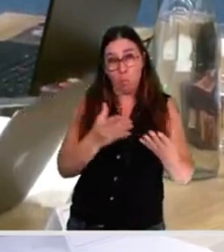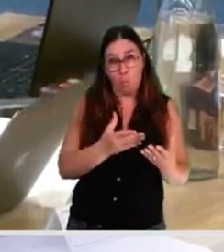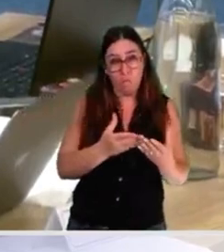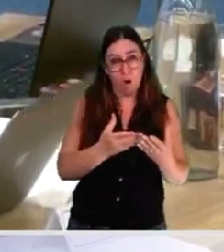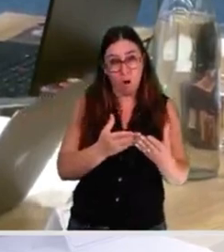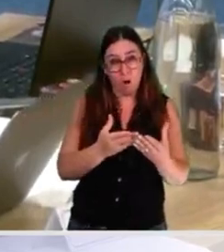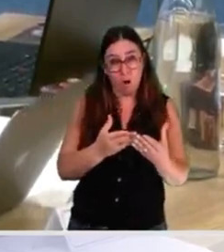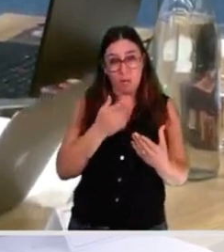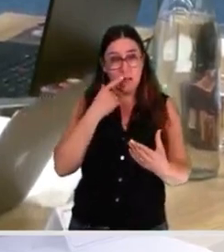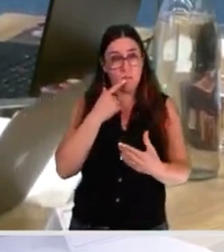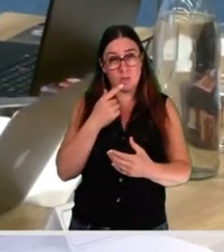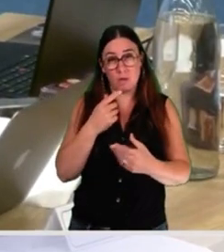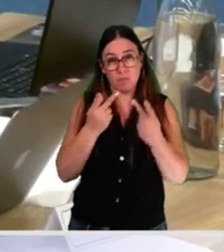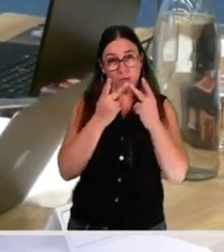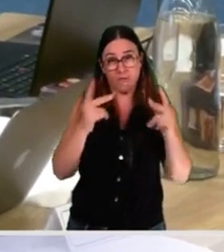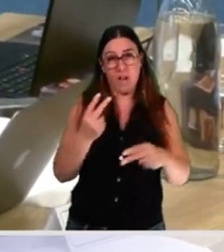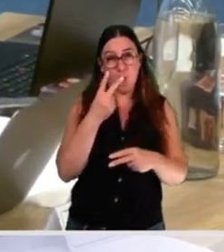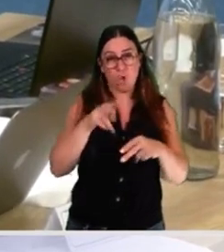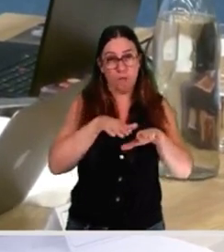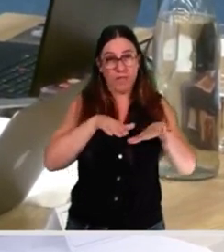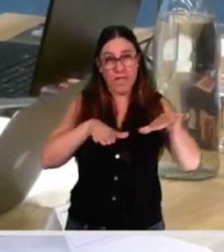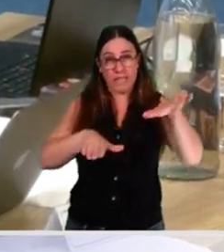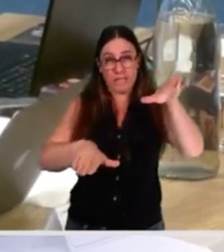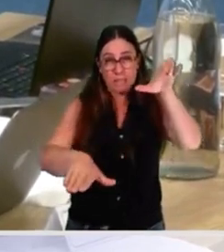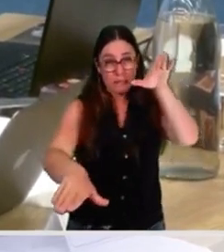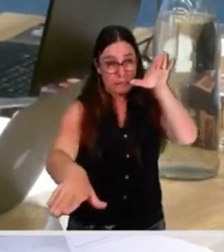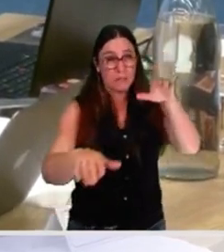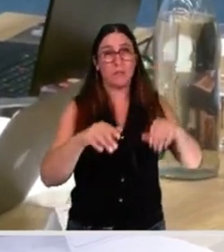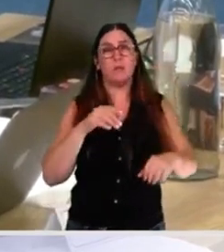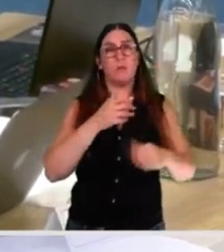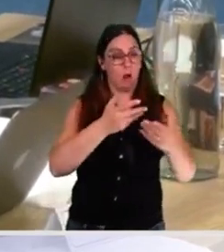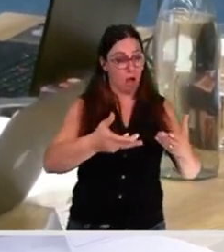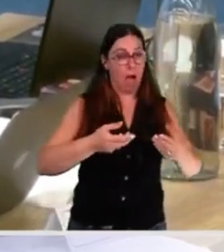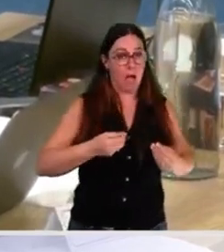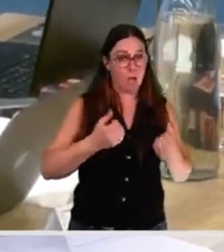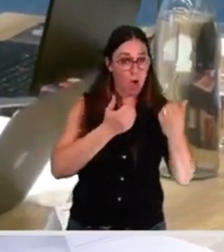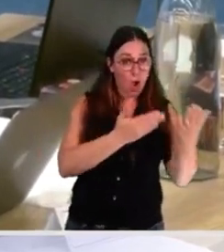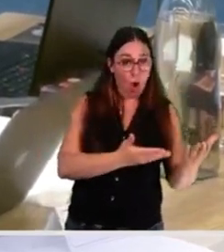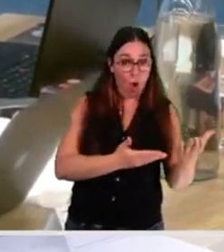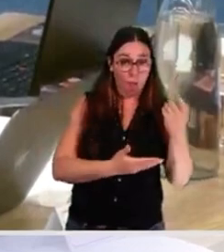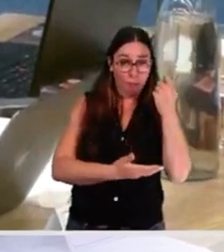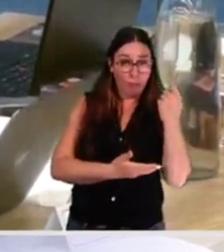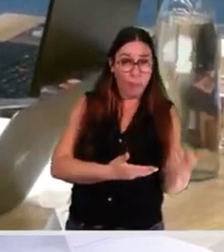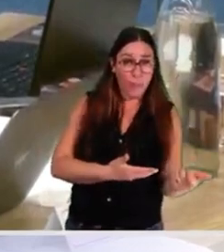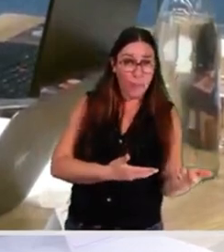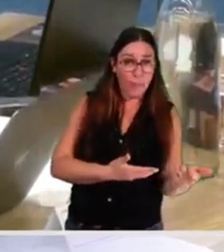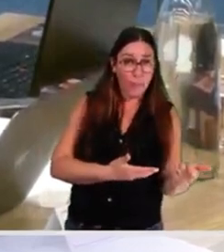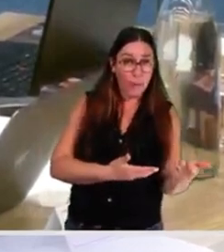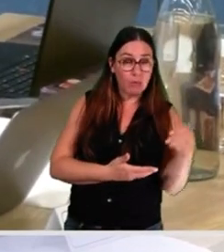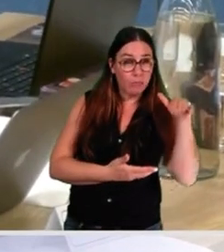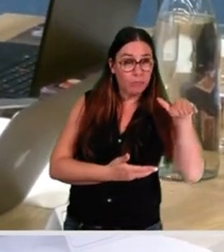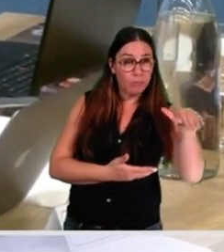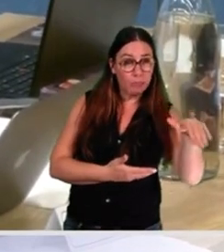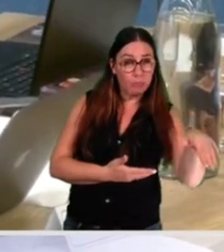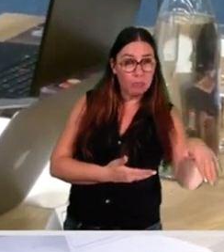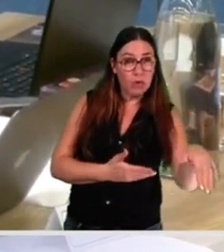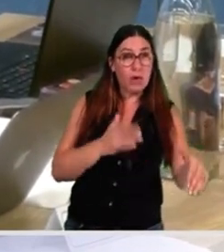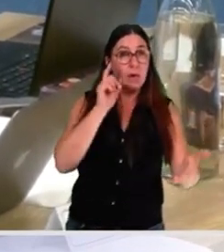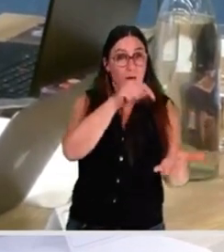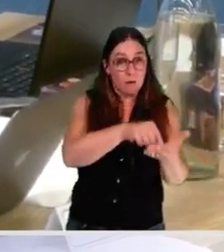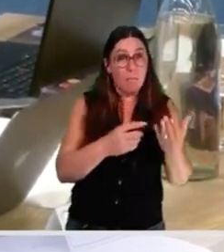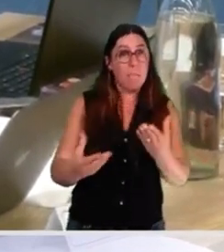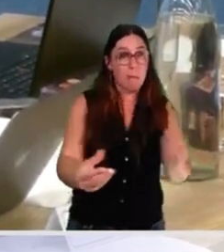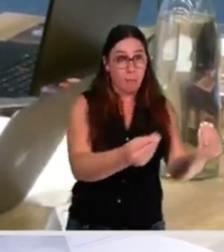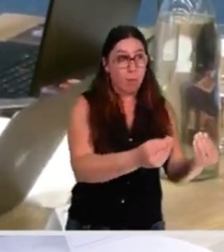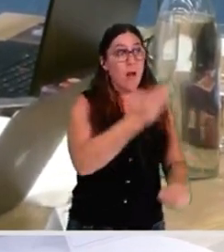ville à deux vitesses, avec une offre d'accueil des enfants la plus faible, là où les populations en auraient le